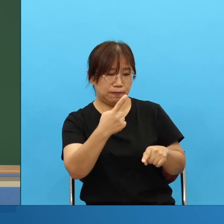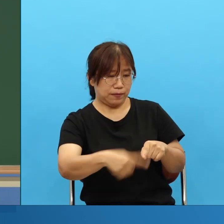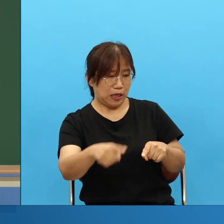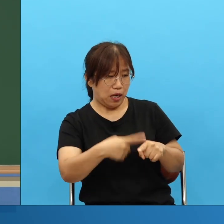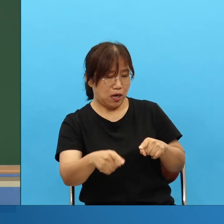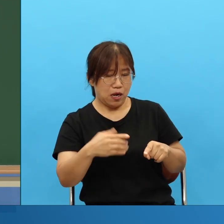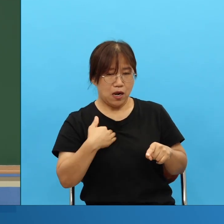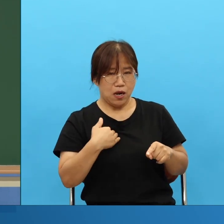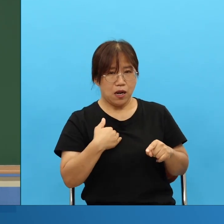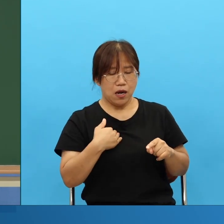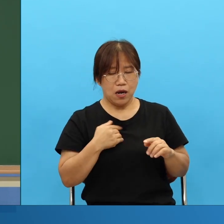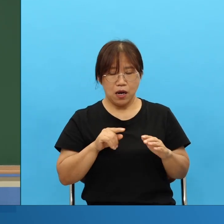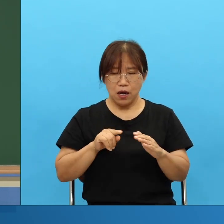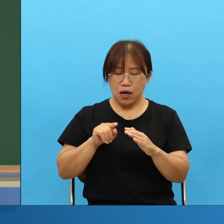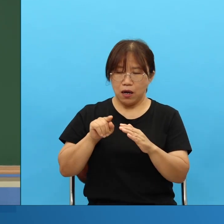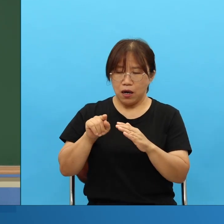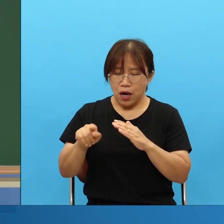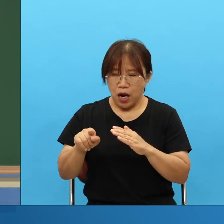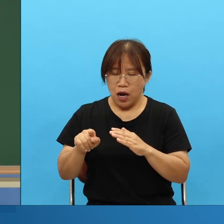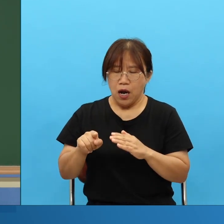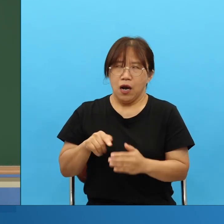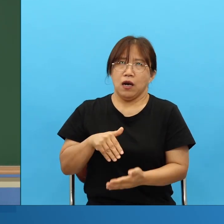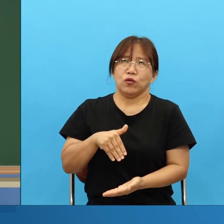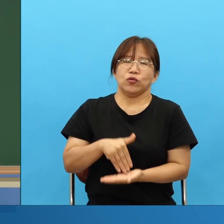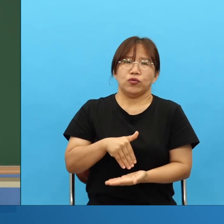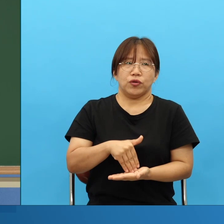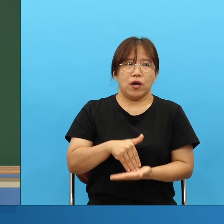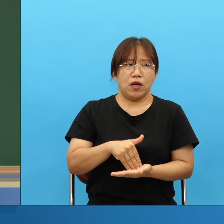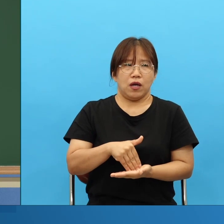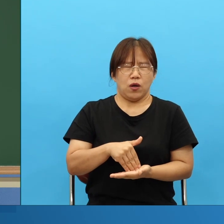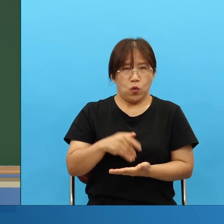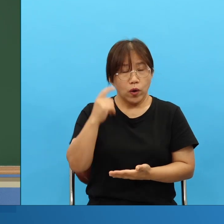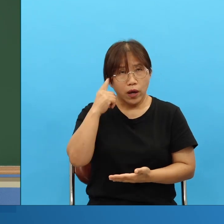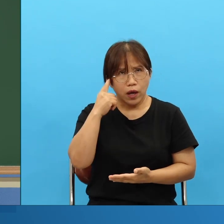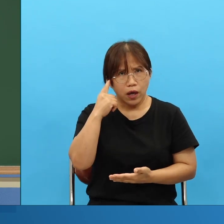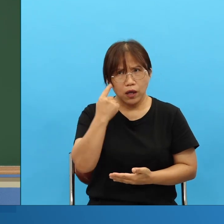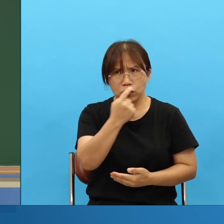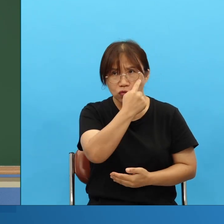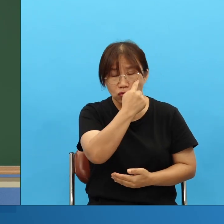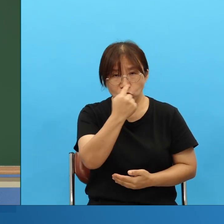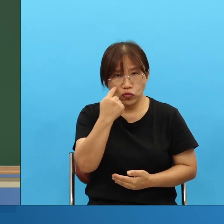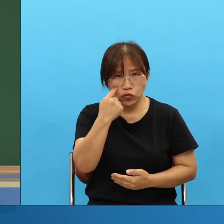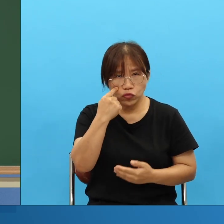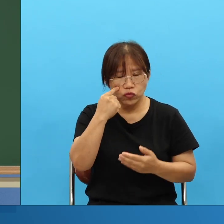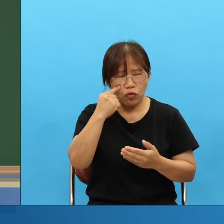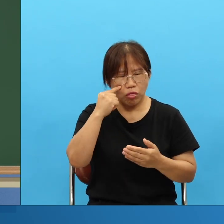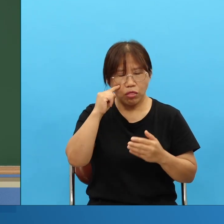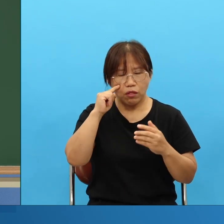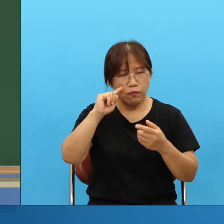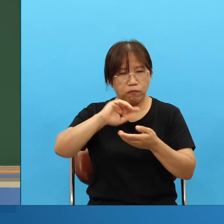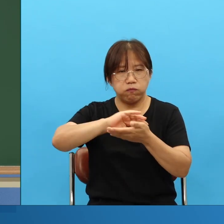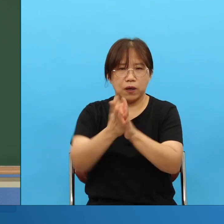아차 잘못 왔구나. 이게 눈동자가 평소에 나하고 만나던 눈동자가 아니야.